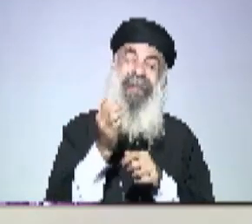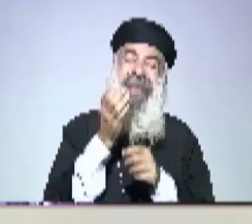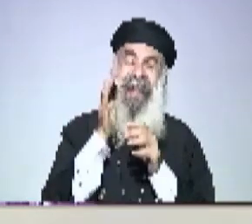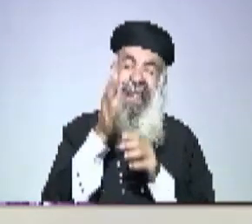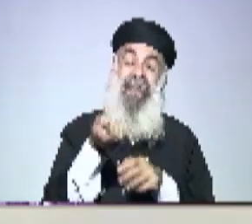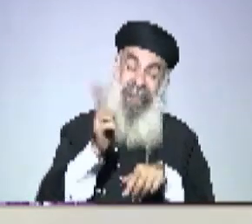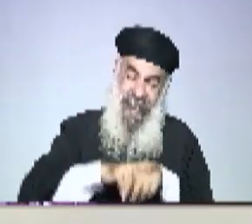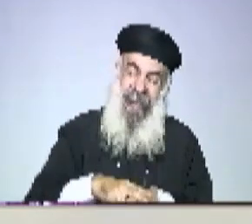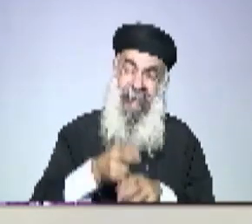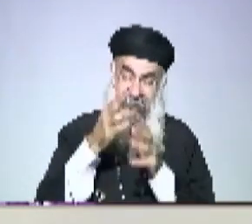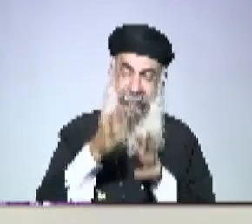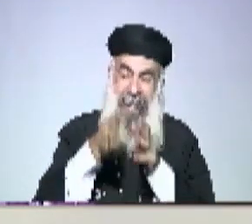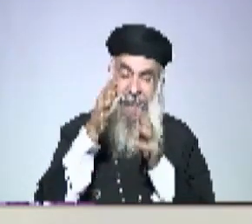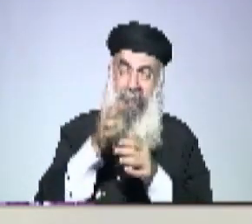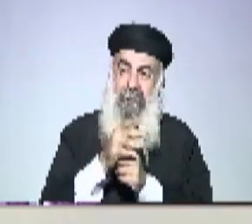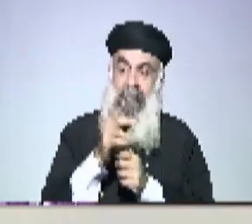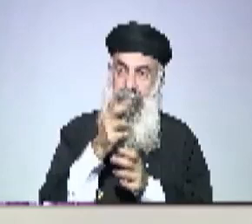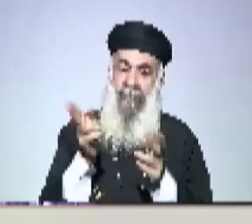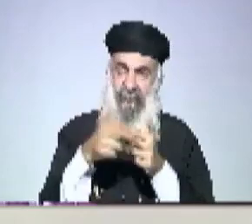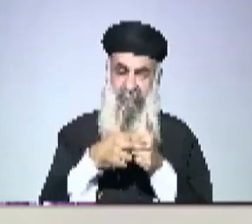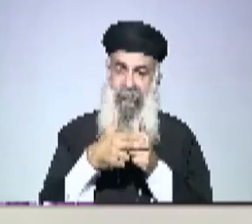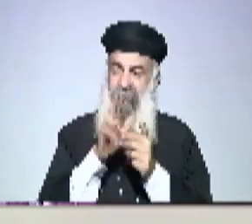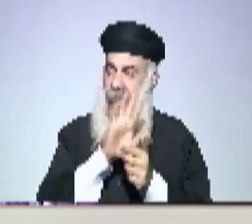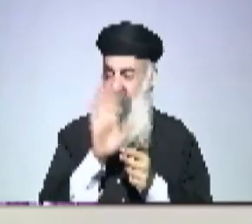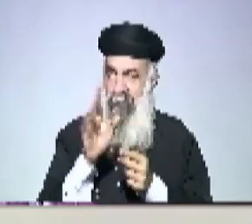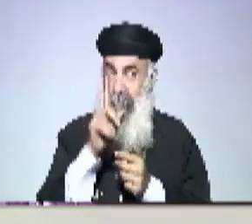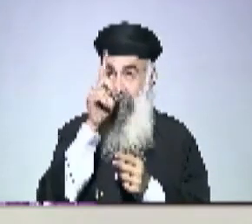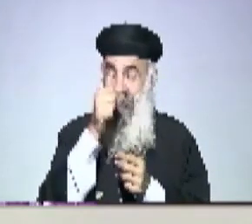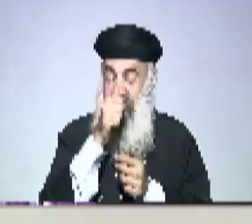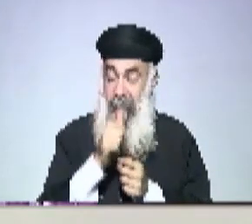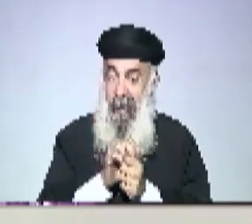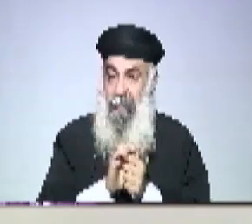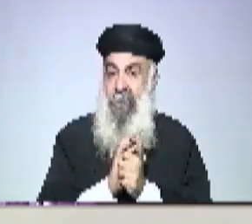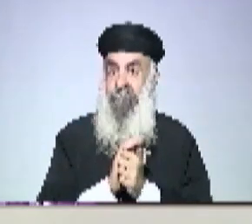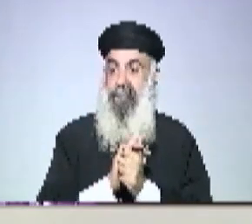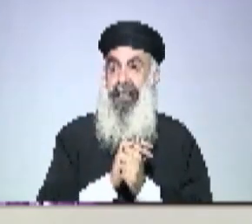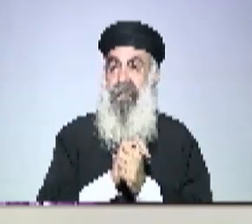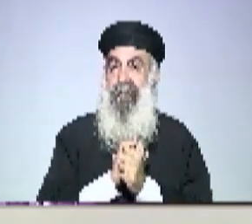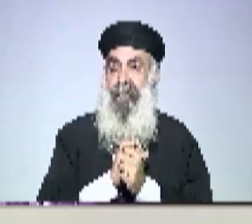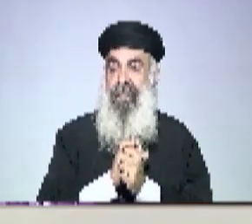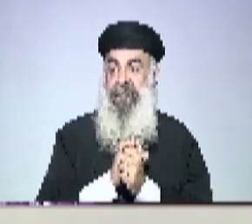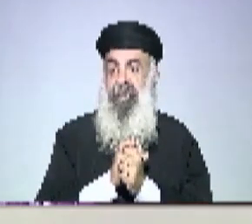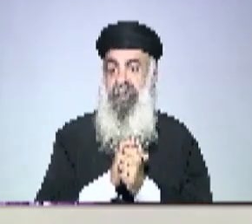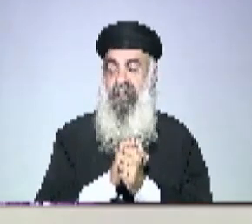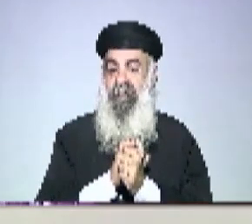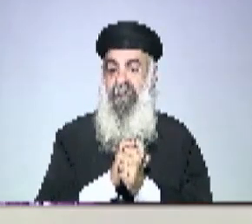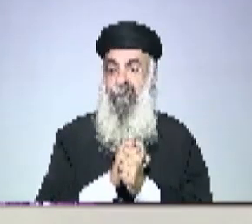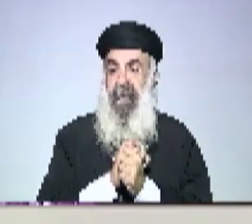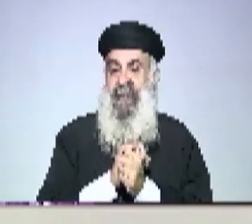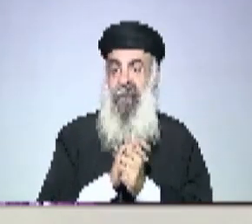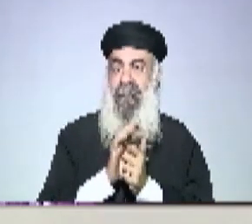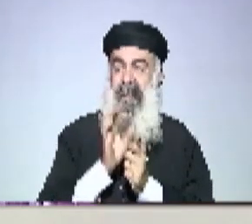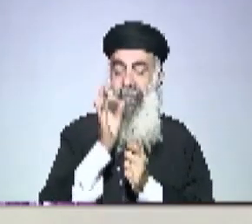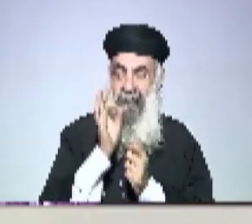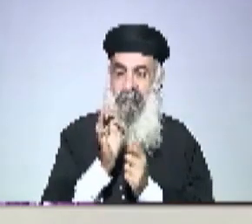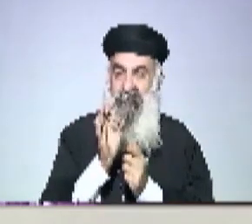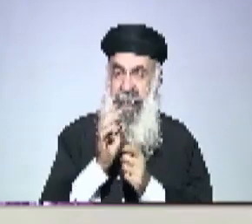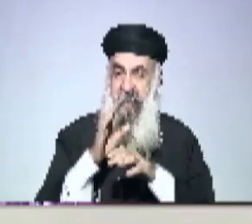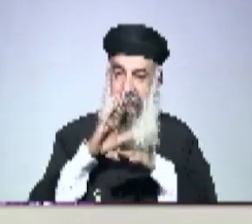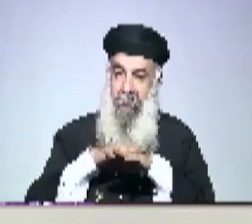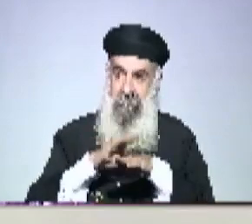عليه هل لو رفضت اعطائهم ربنا يزعل مني في الحقيقه مفروض